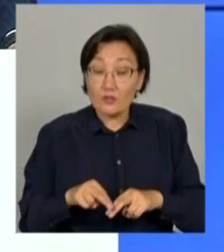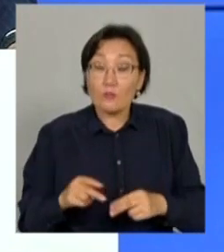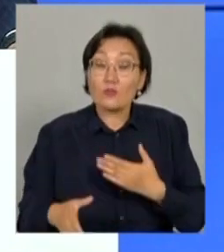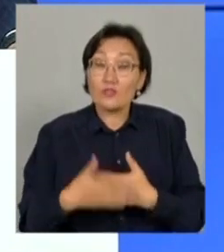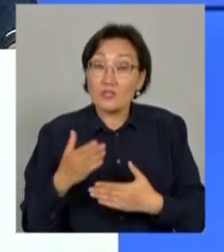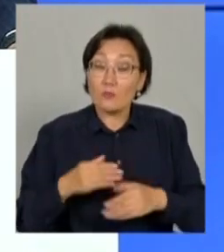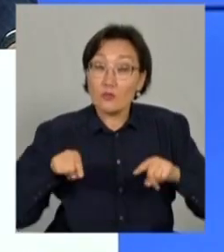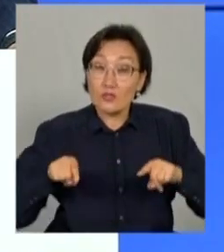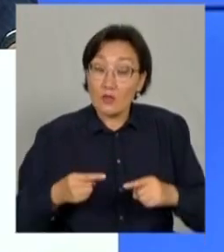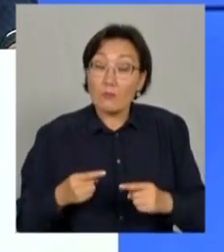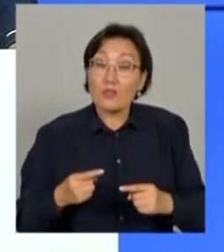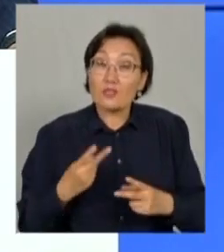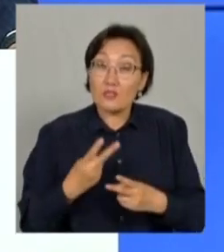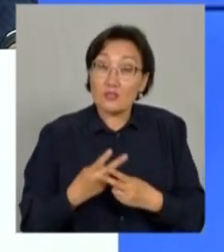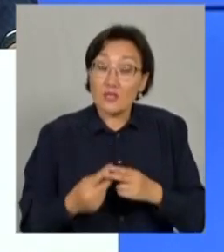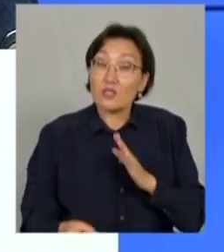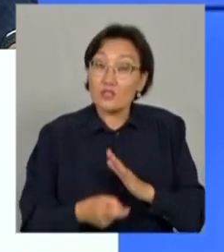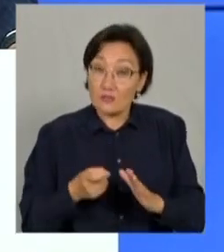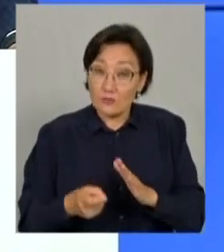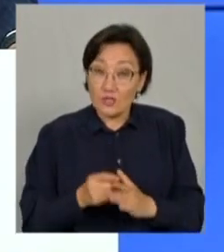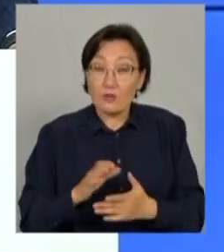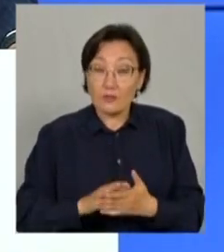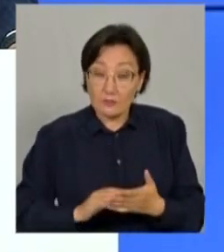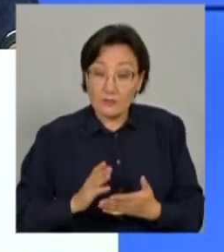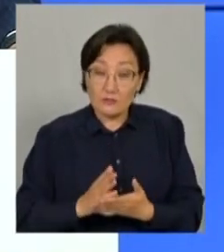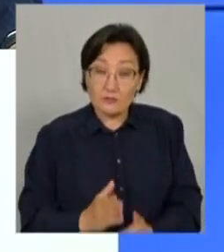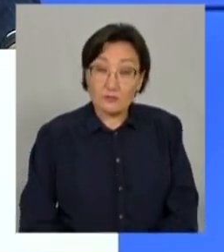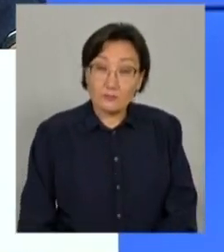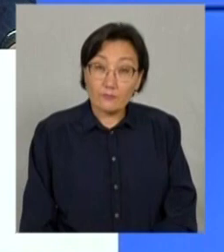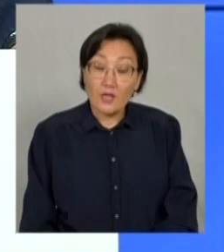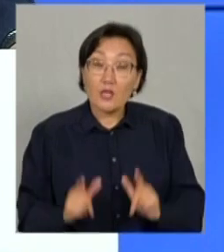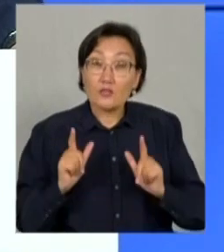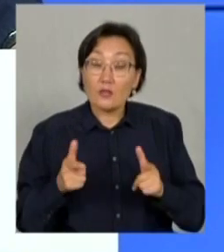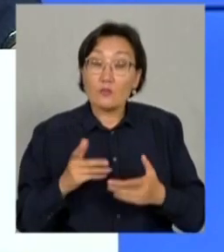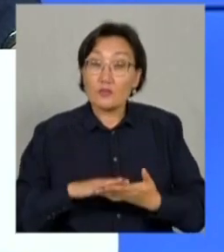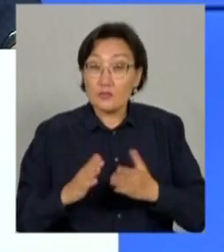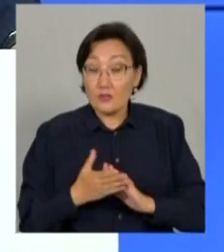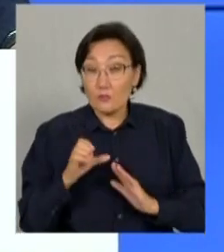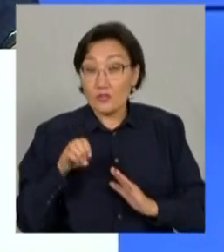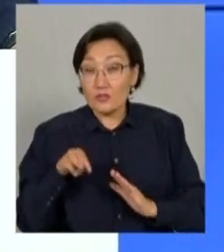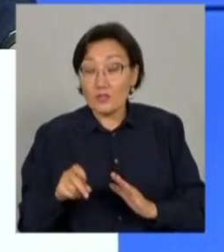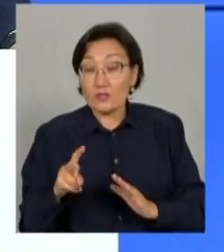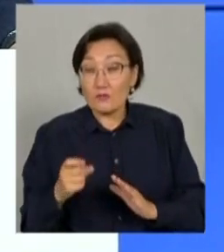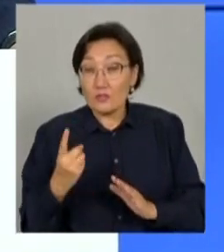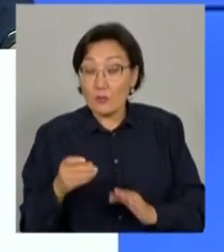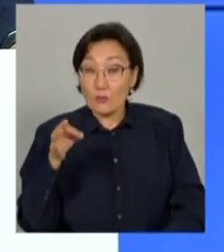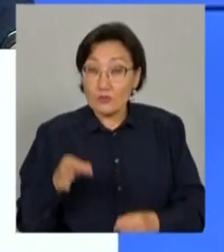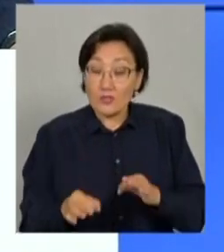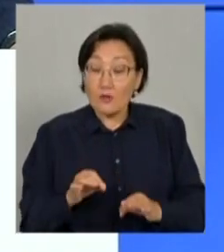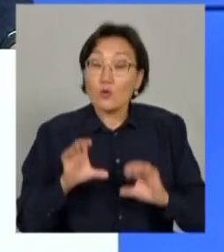пресечения содержания под стражей расследование продолжается Согласно положениям статьи 201